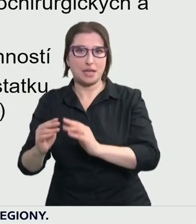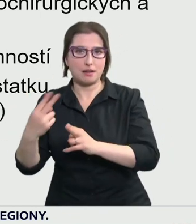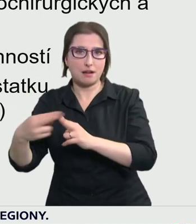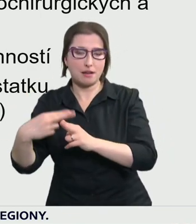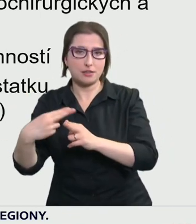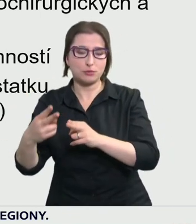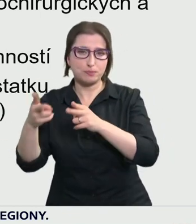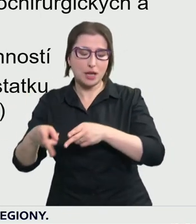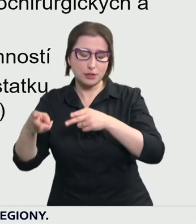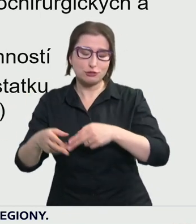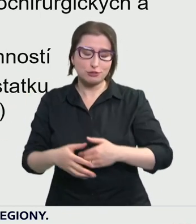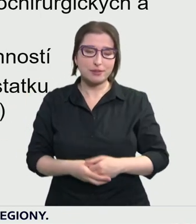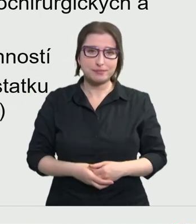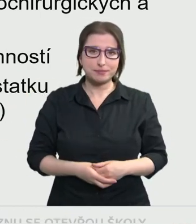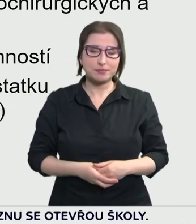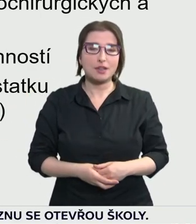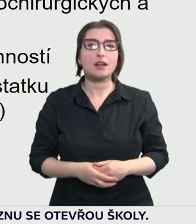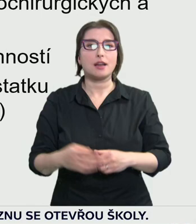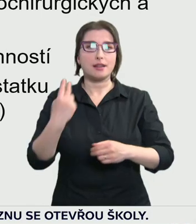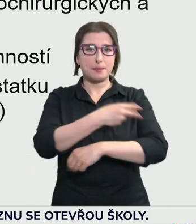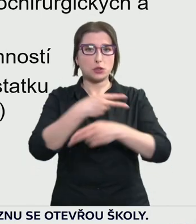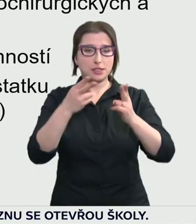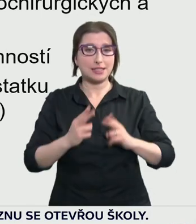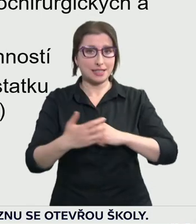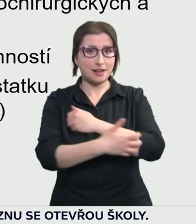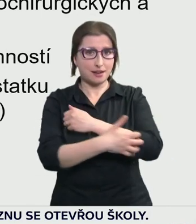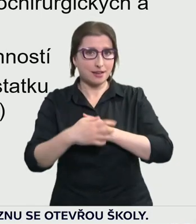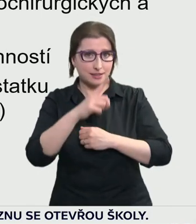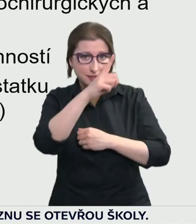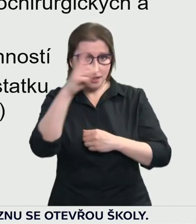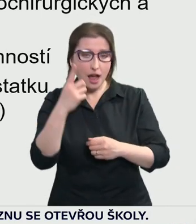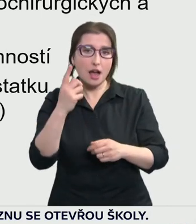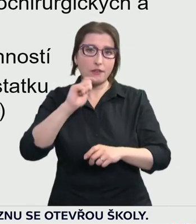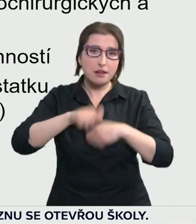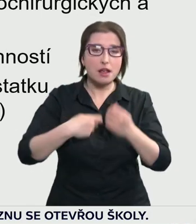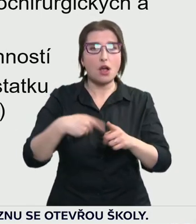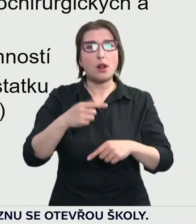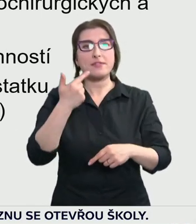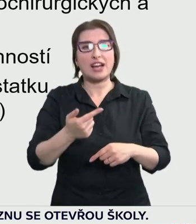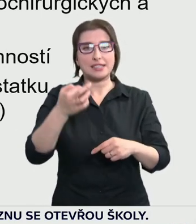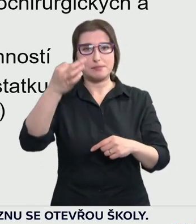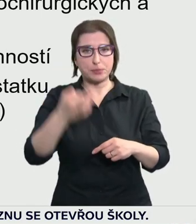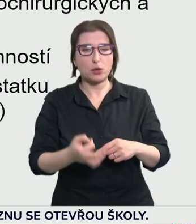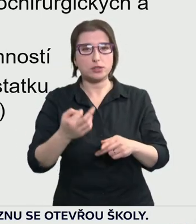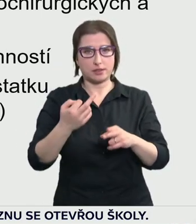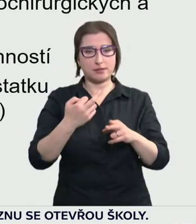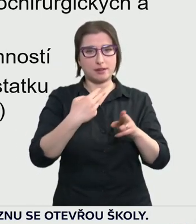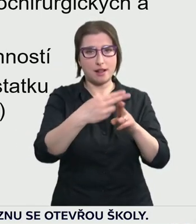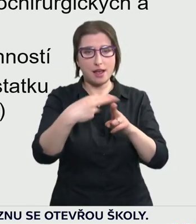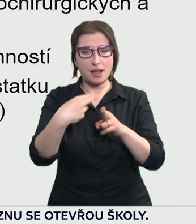Fakultní nemocnice v Hradci Králové se podílí zhruba třetinou na zajištění všech lůžek covidových